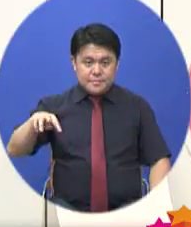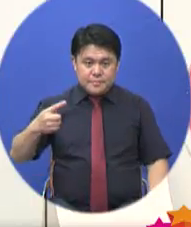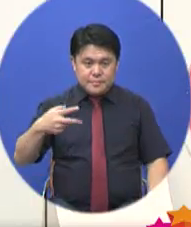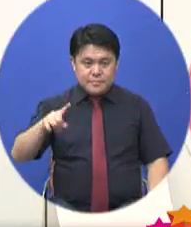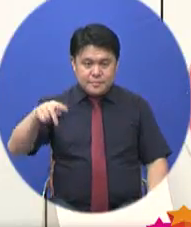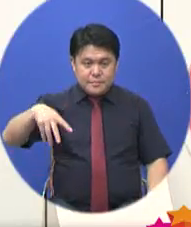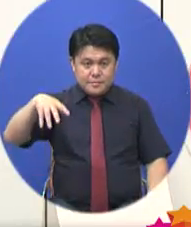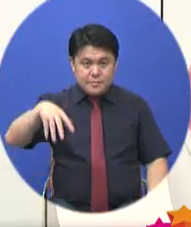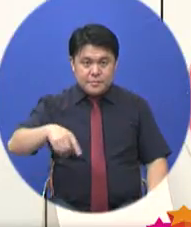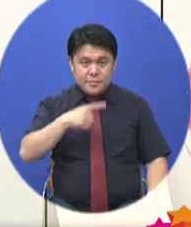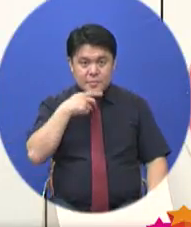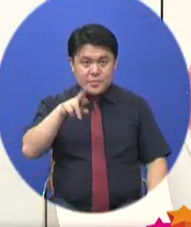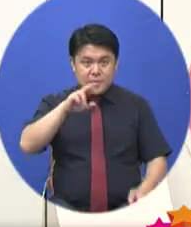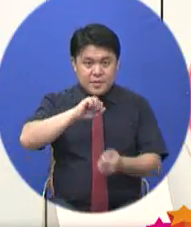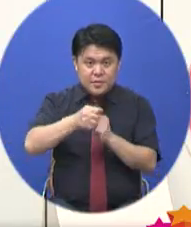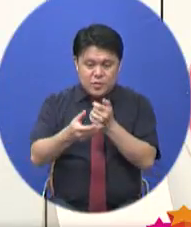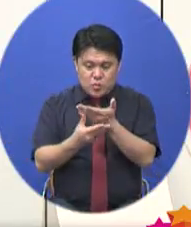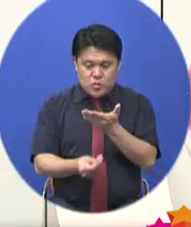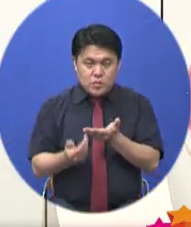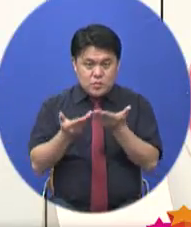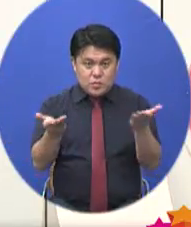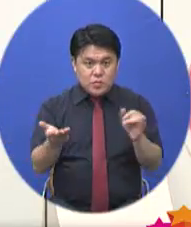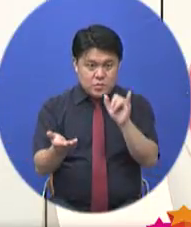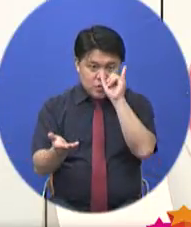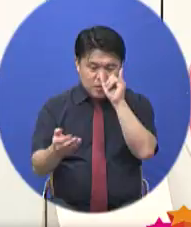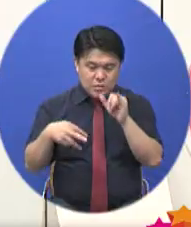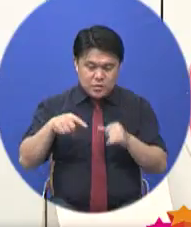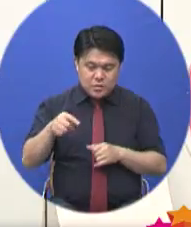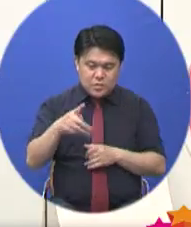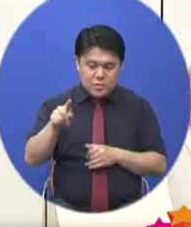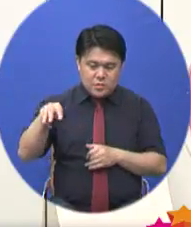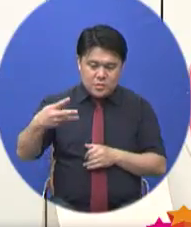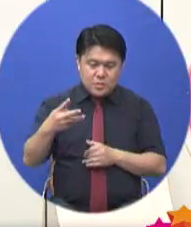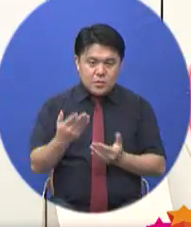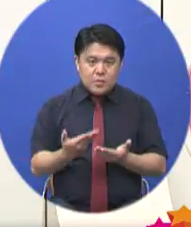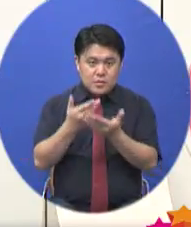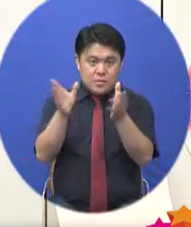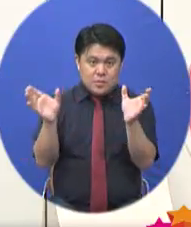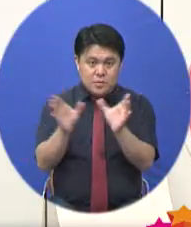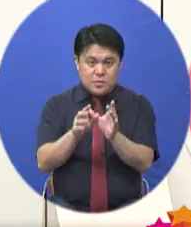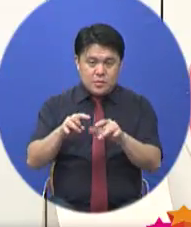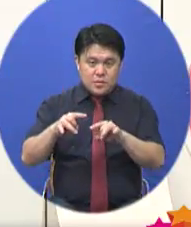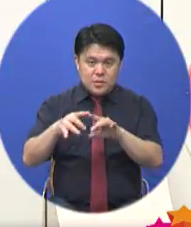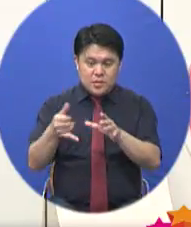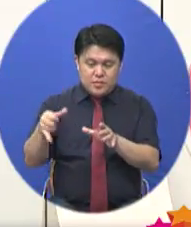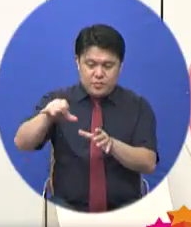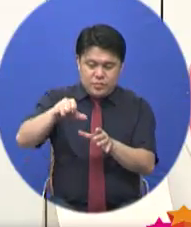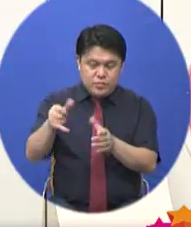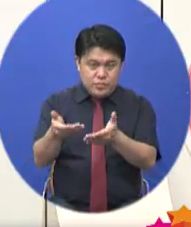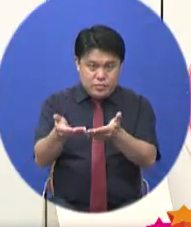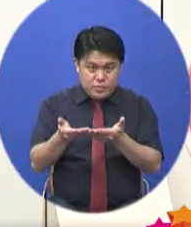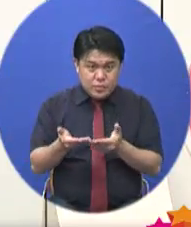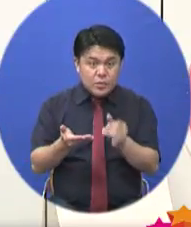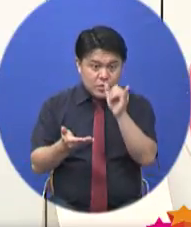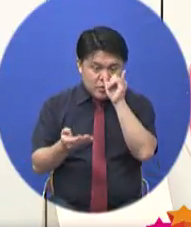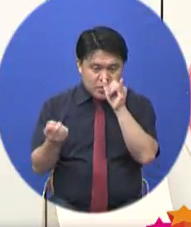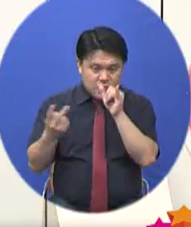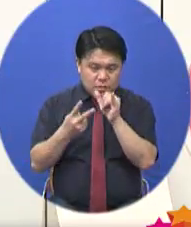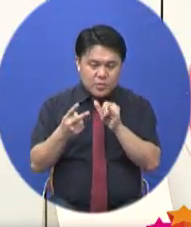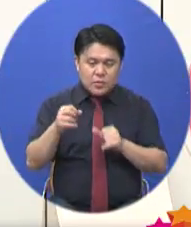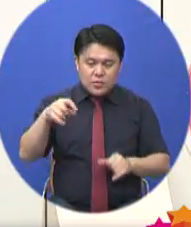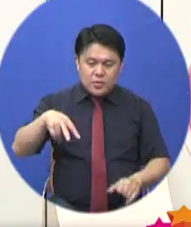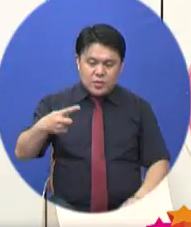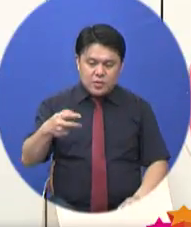반도넷에서 홍삼 엑기스 서라벌 봉사단에서 전기 주전자를 드리고요. 또